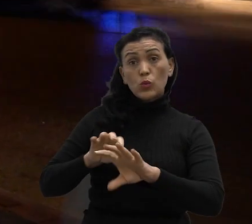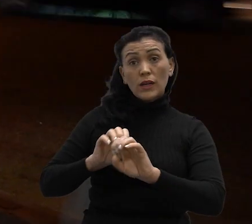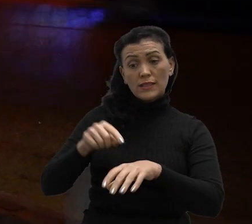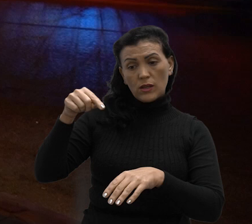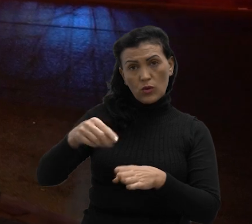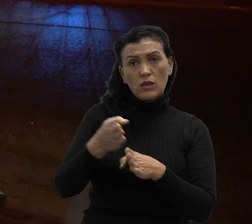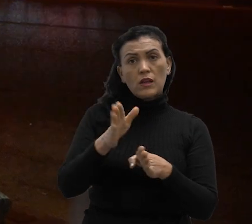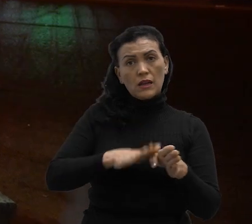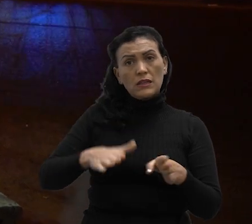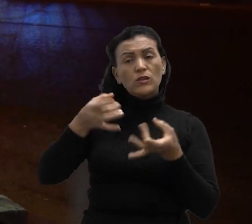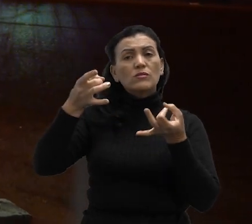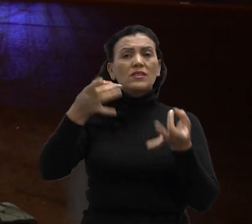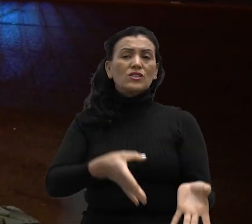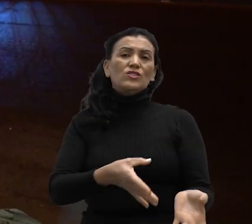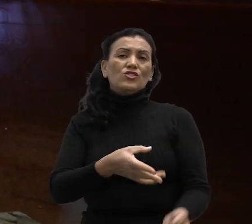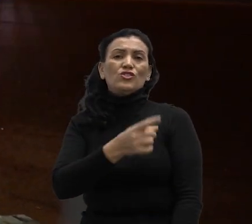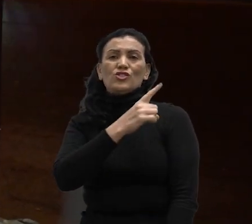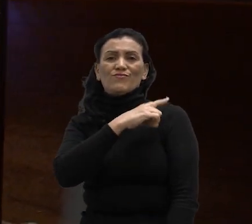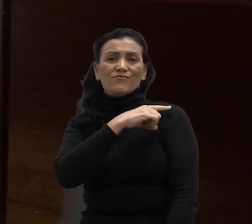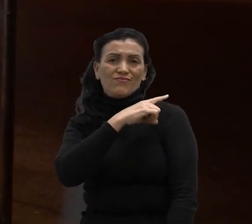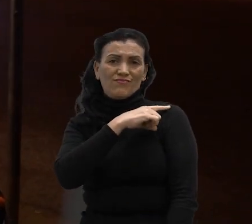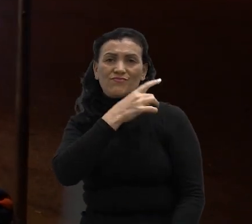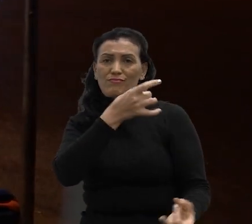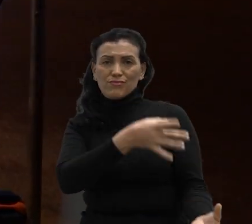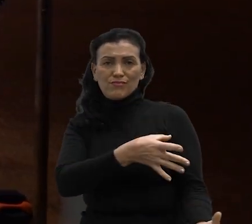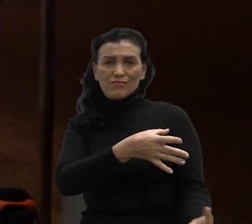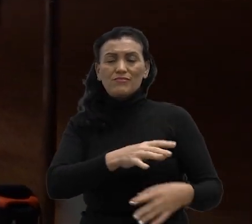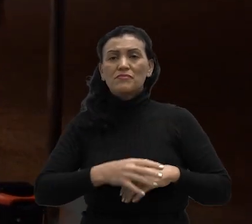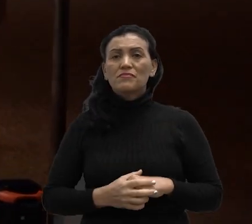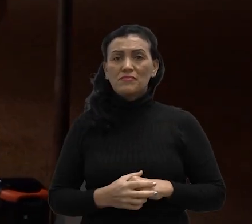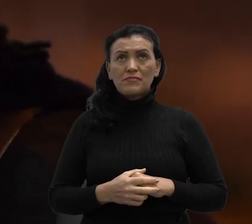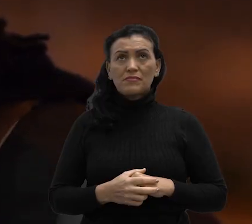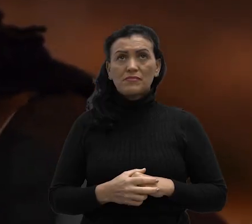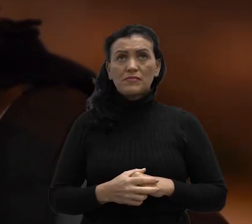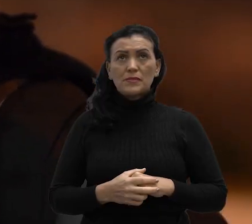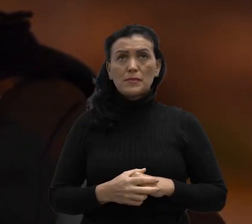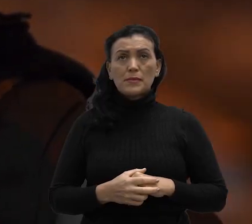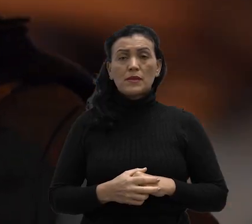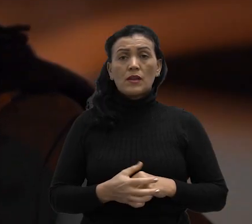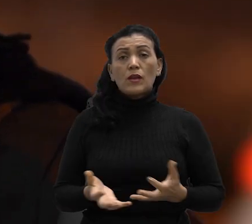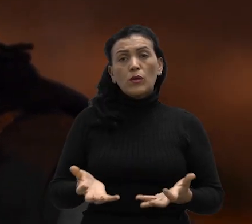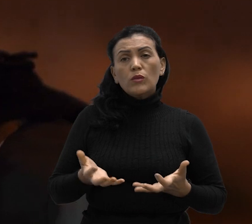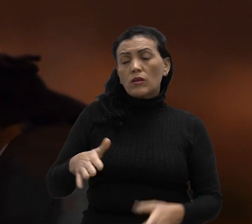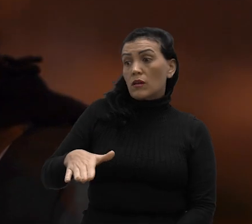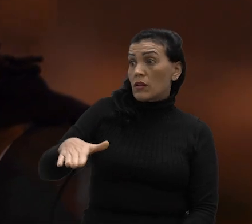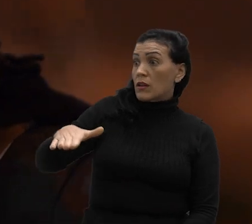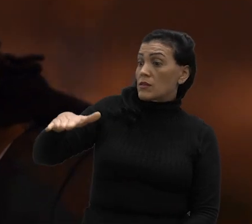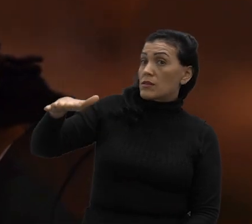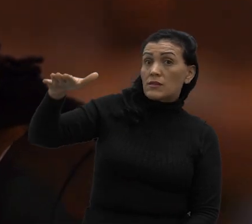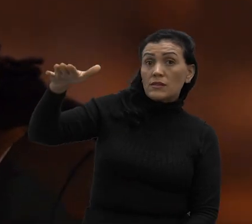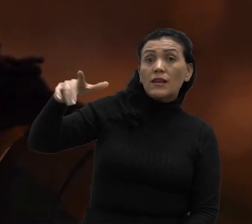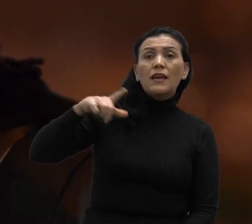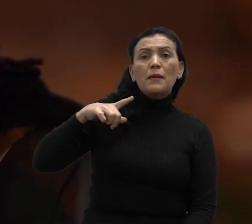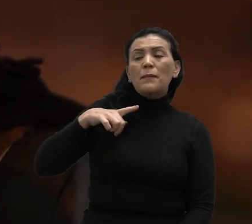للدراسة اللهم صل محمد وصلت توجيه، بطلت من توجيه، ما كملتش تعليم، يعني اني اكبر مش